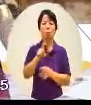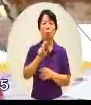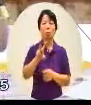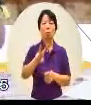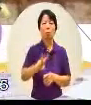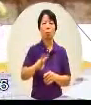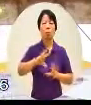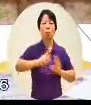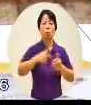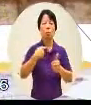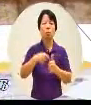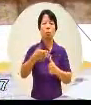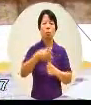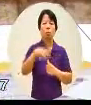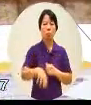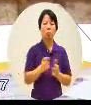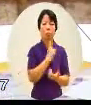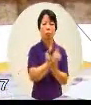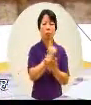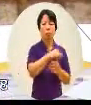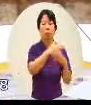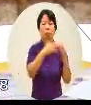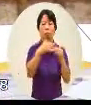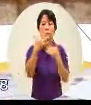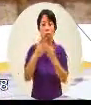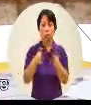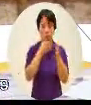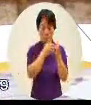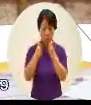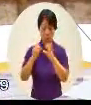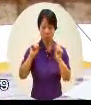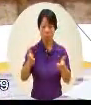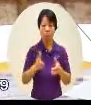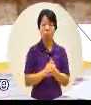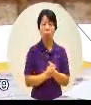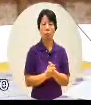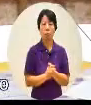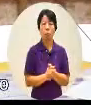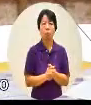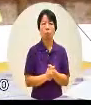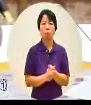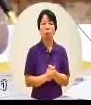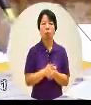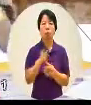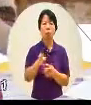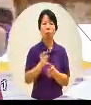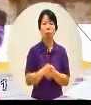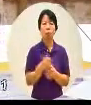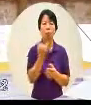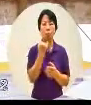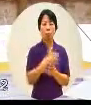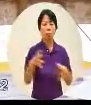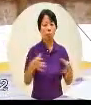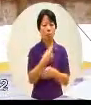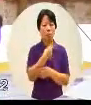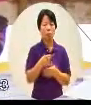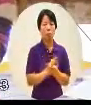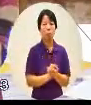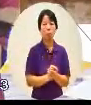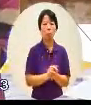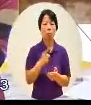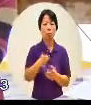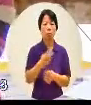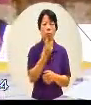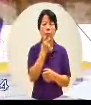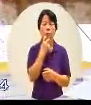国教，你看每个学校他着重的都是不一样。来，局长，这个可不可以同意啊？因为这个是